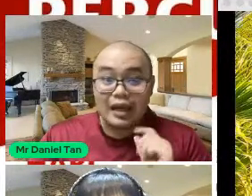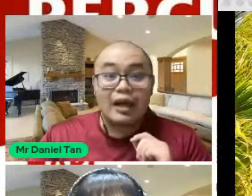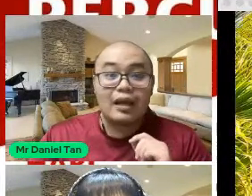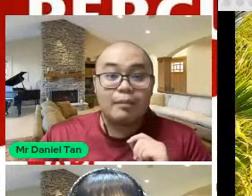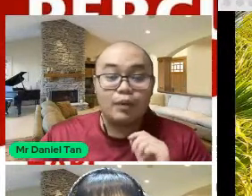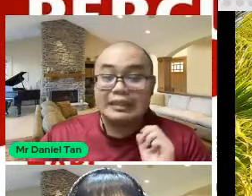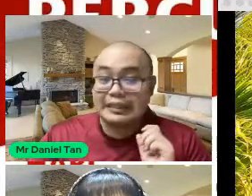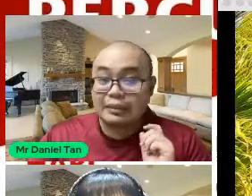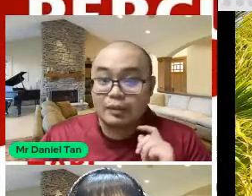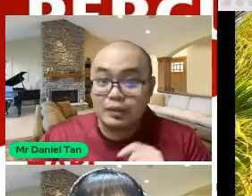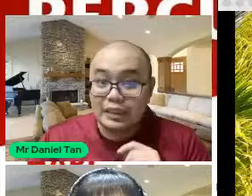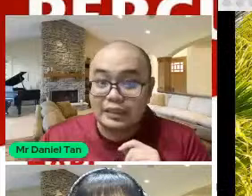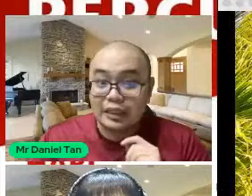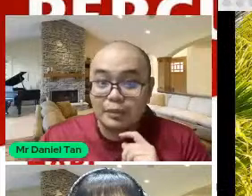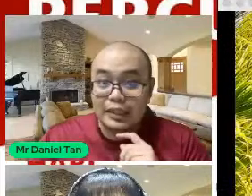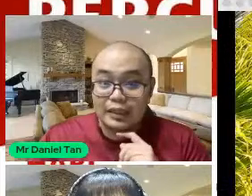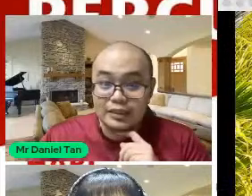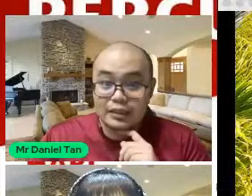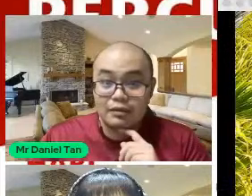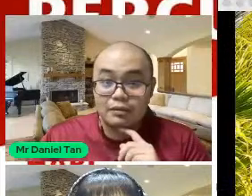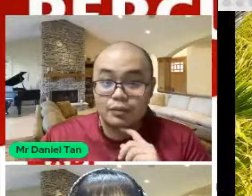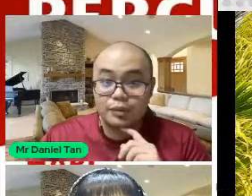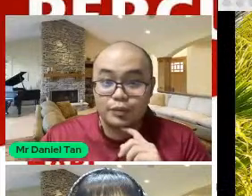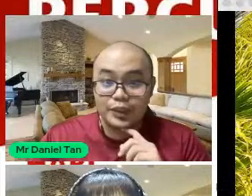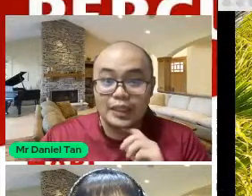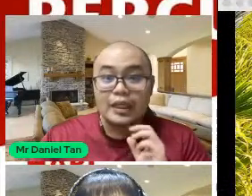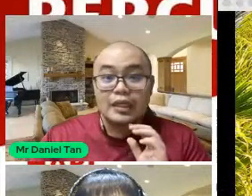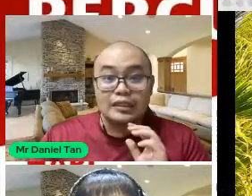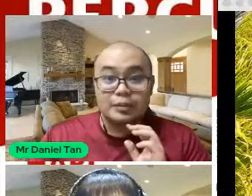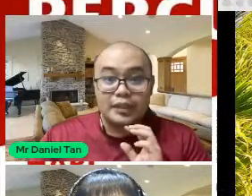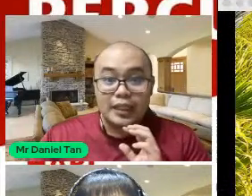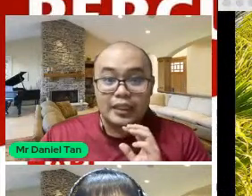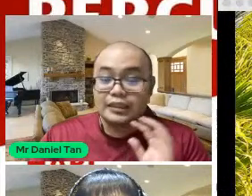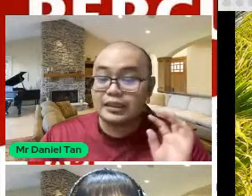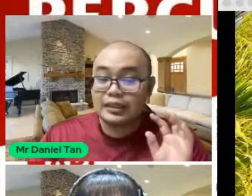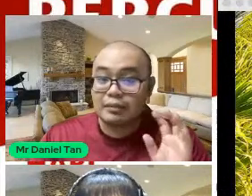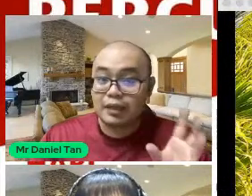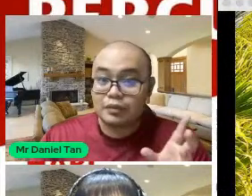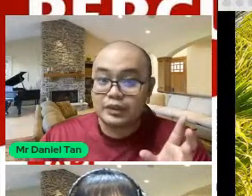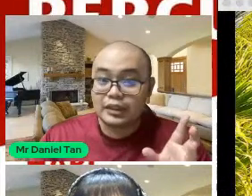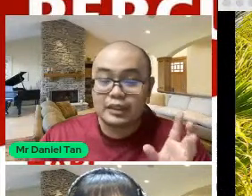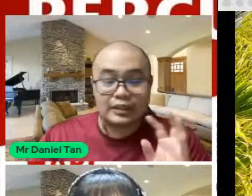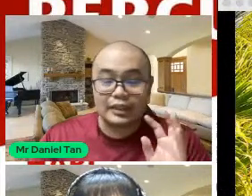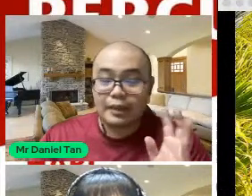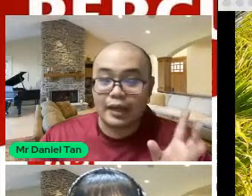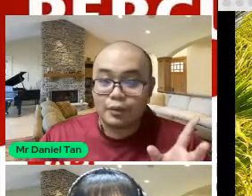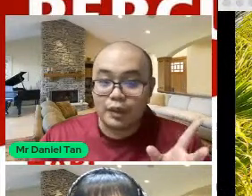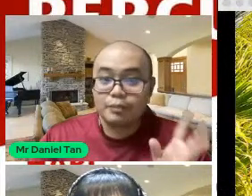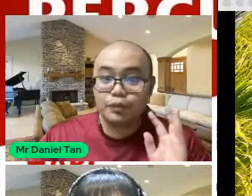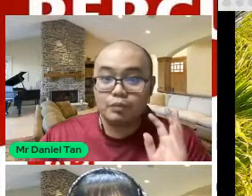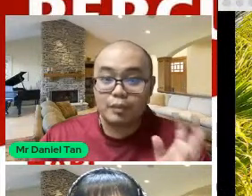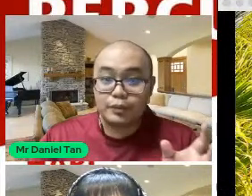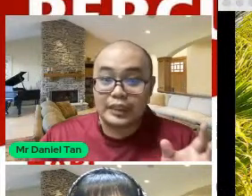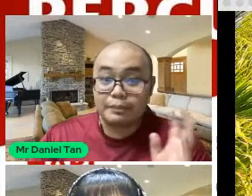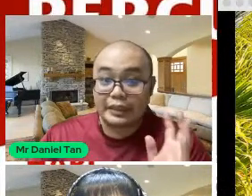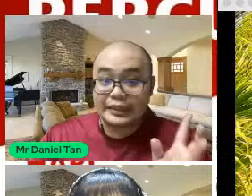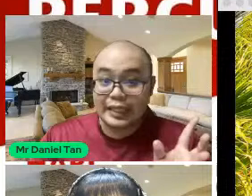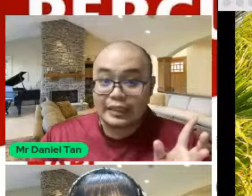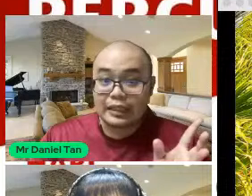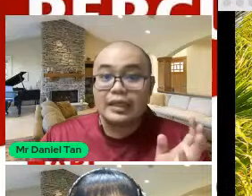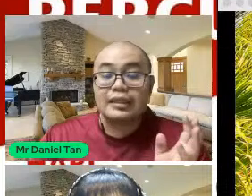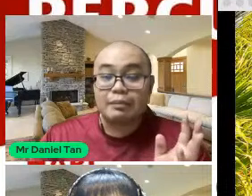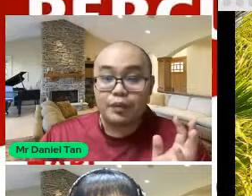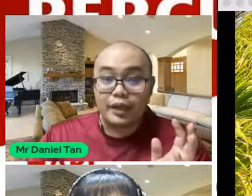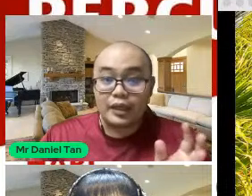menangis ha bukan saja manusia yang tak menangis tol murid-murid sebenarnya setiap manusia setiap Iwan pun mempunyai